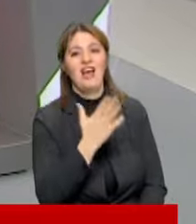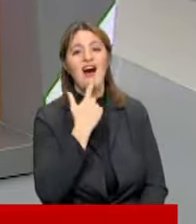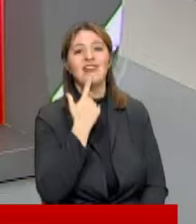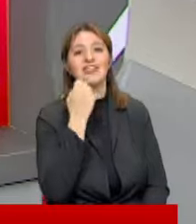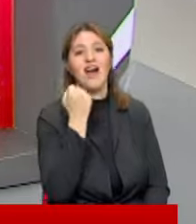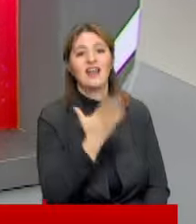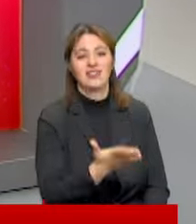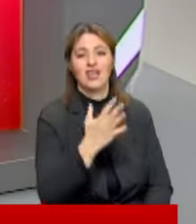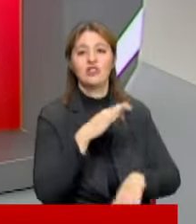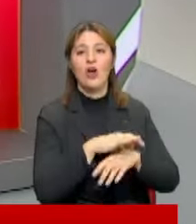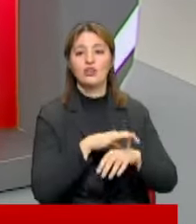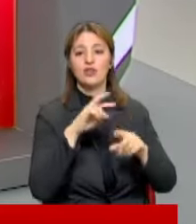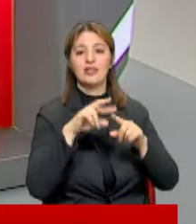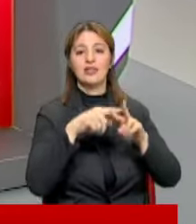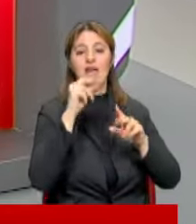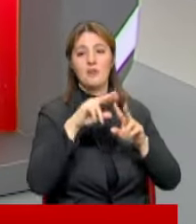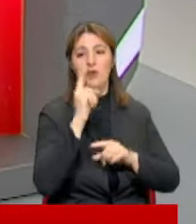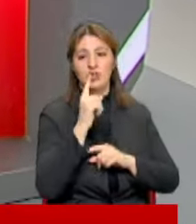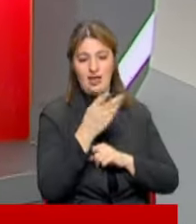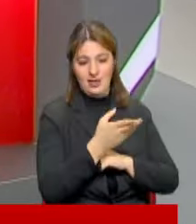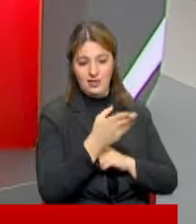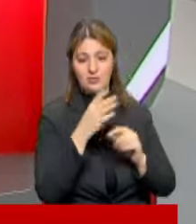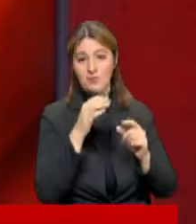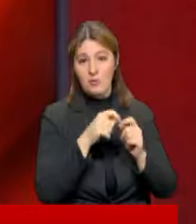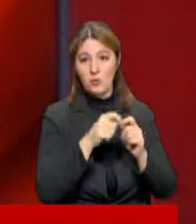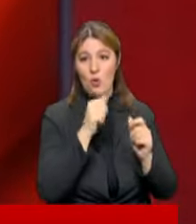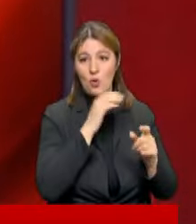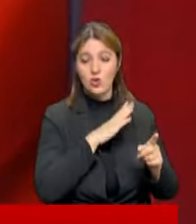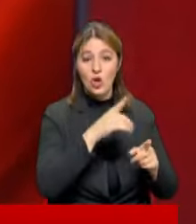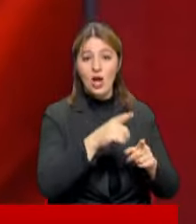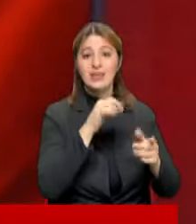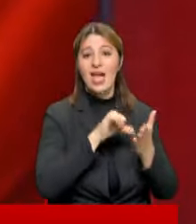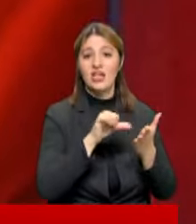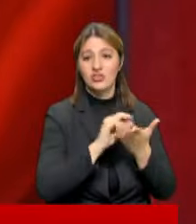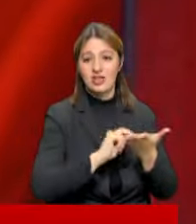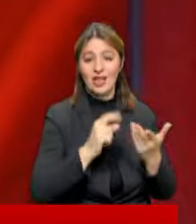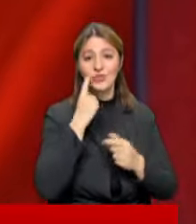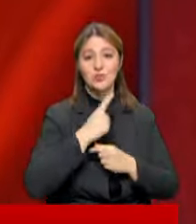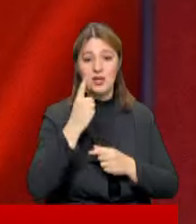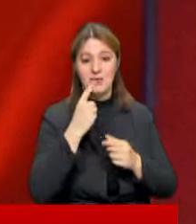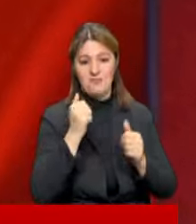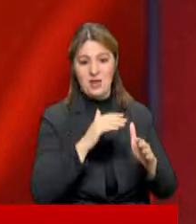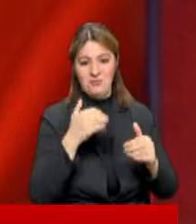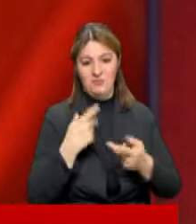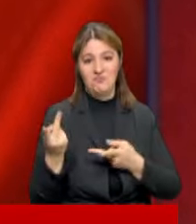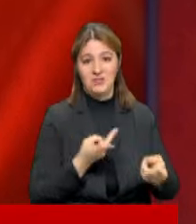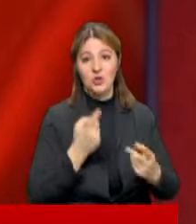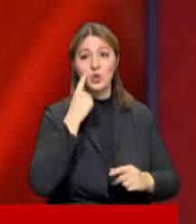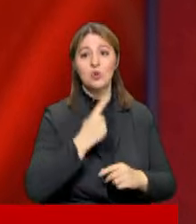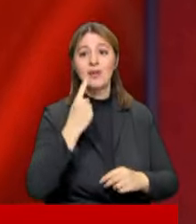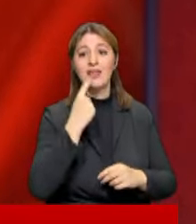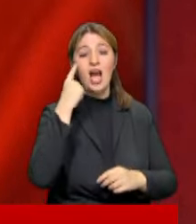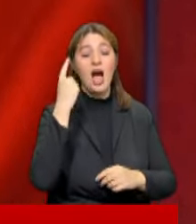Ağzınıza sağlık Doktor Naim babiroğlu Tarihçi Yazar Cumhuriyet Bayramımız kendisini ağırlıyoruz Cumhuriyet